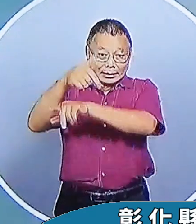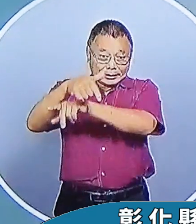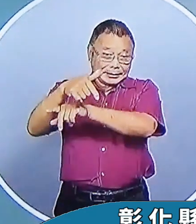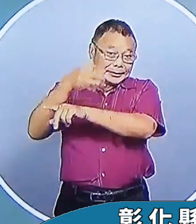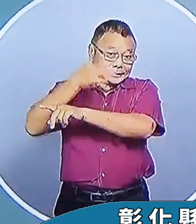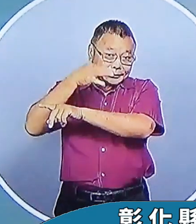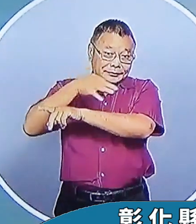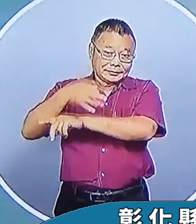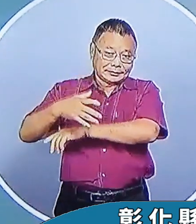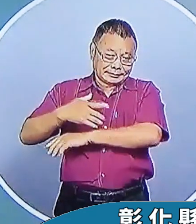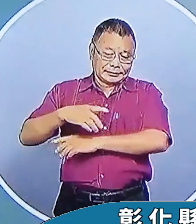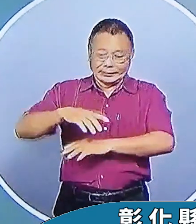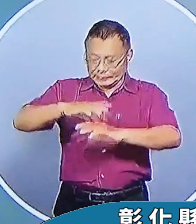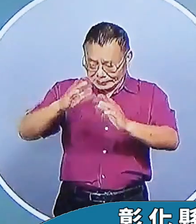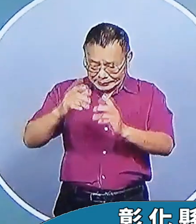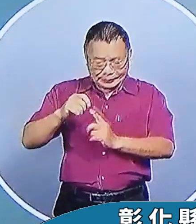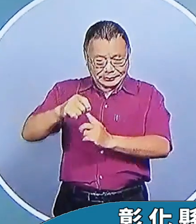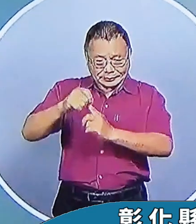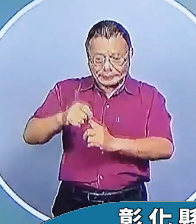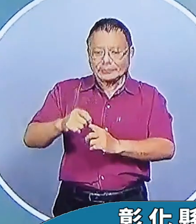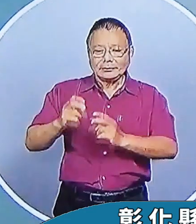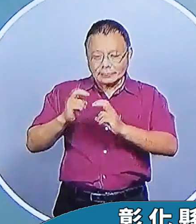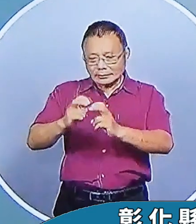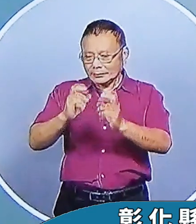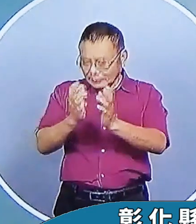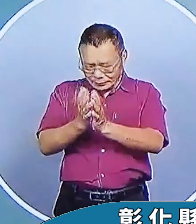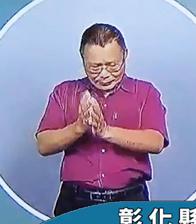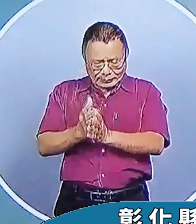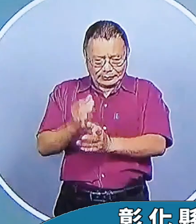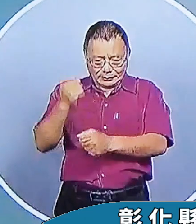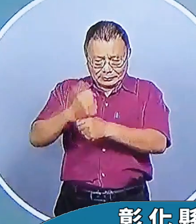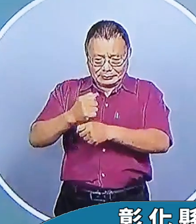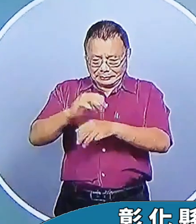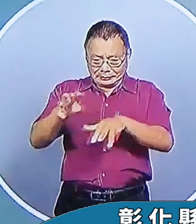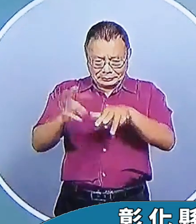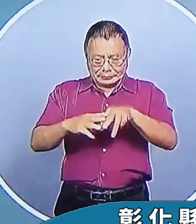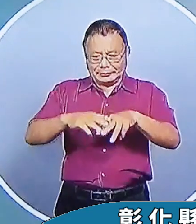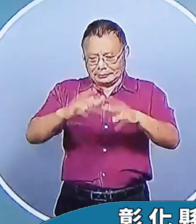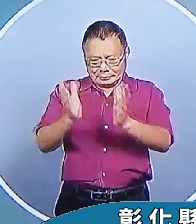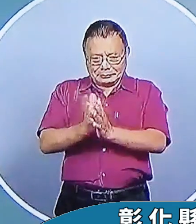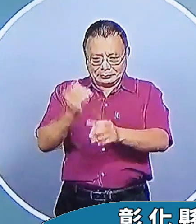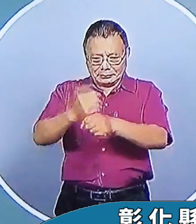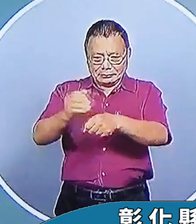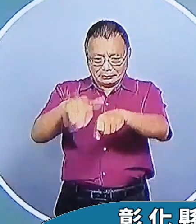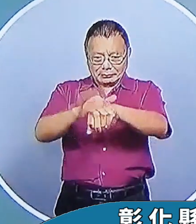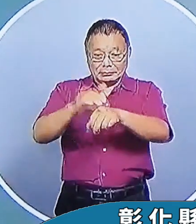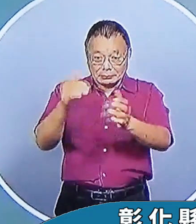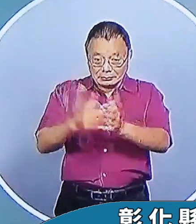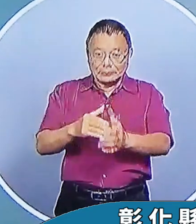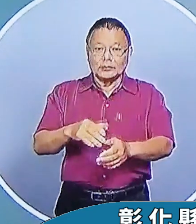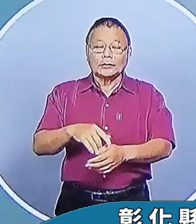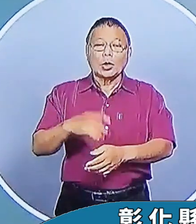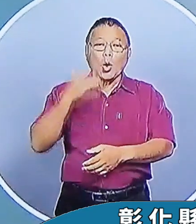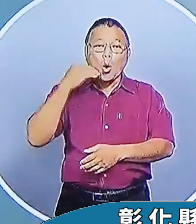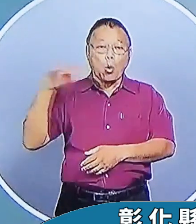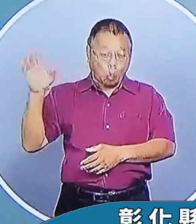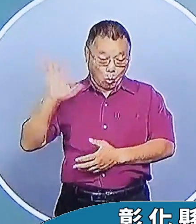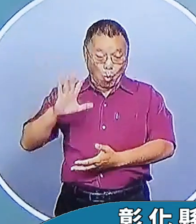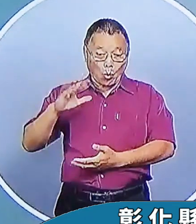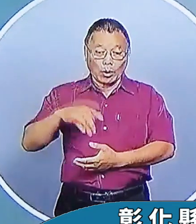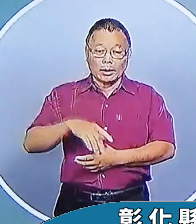化的大众运输哦，这个路网爱甲健全啊。另外就是我嘛有提出，希望讲有